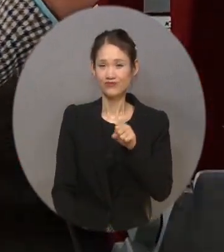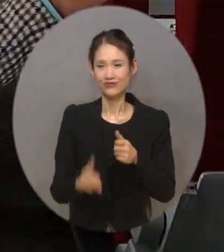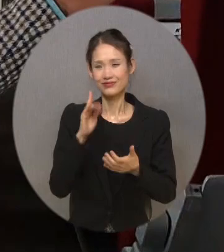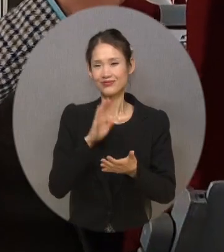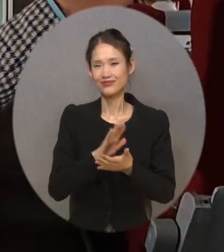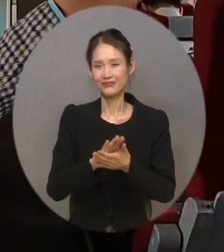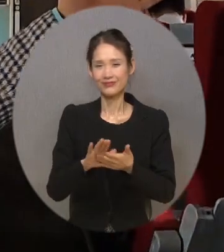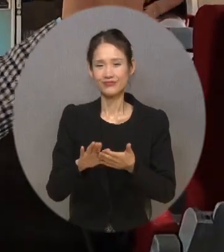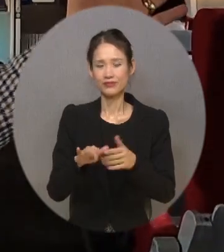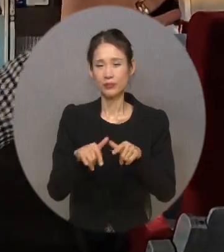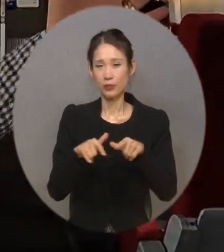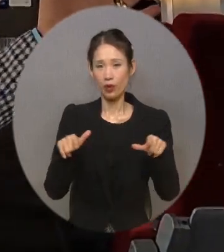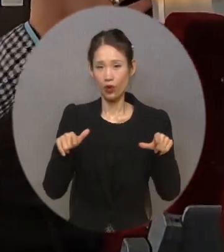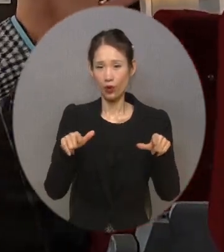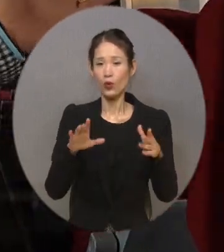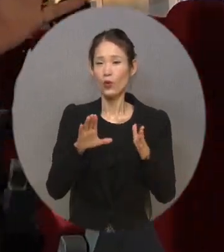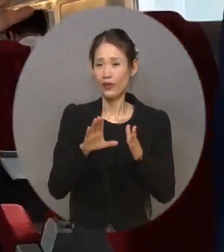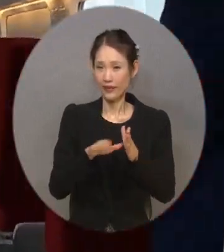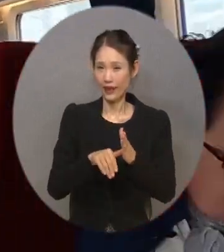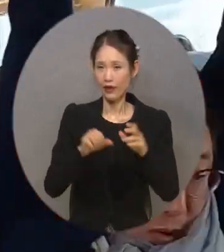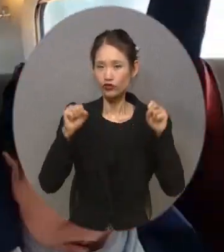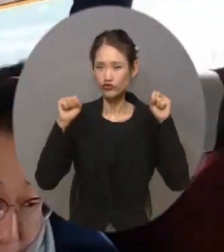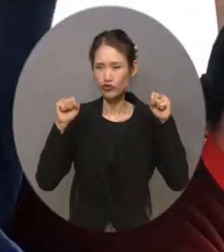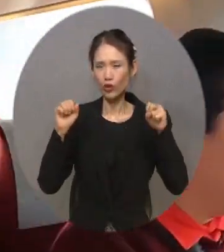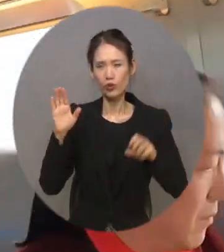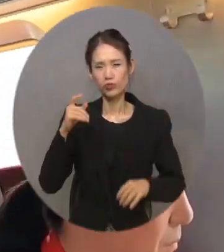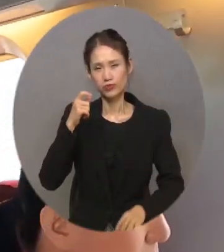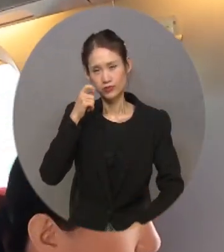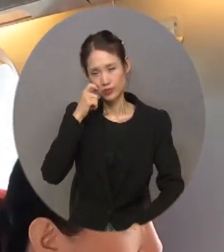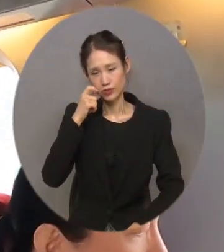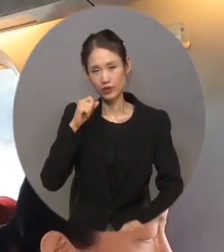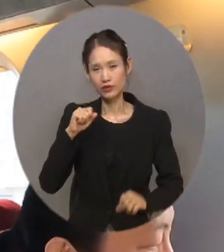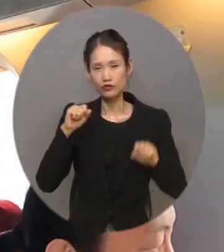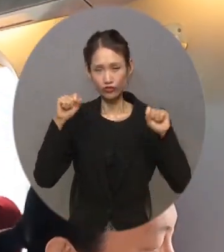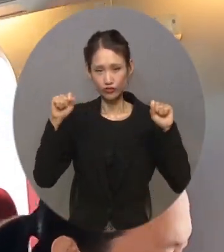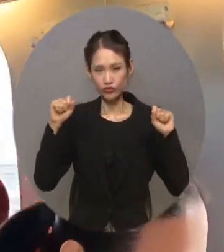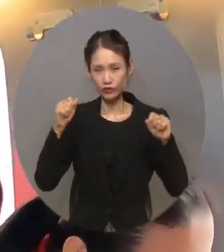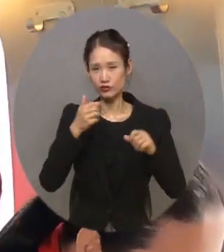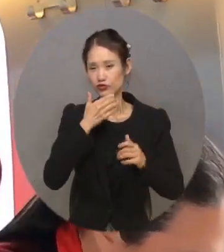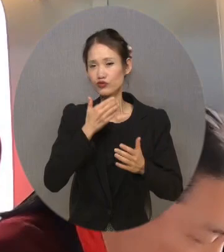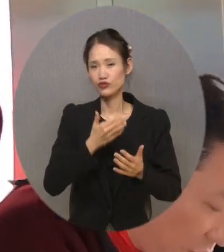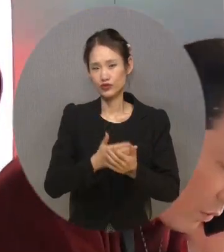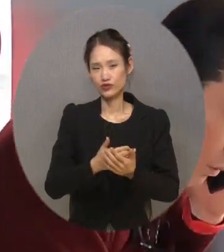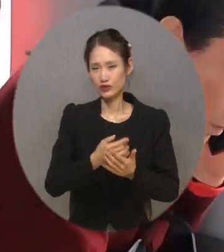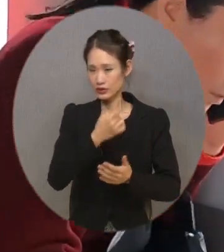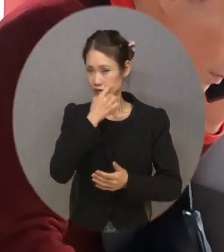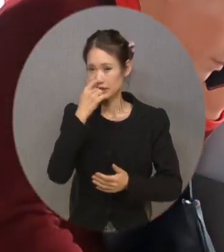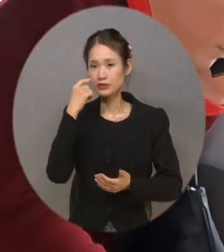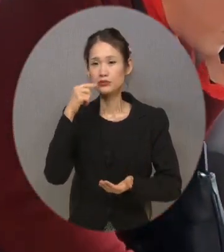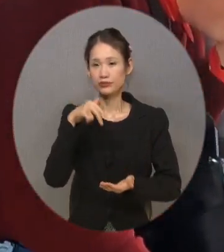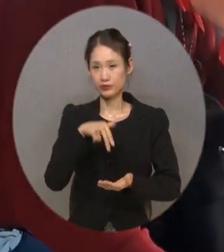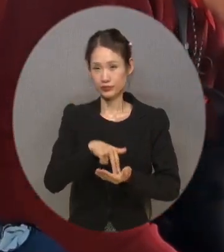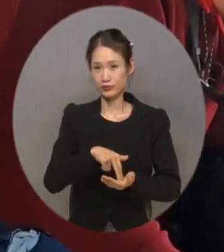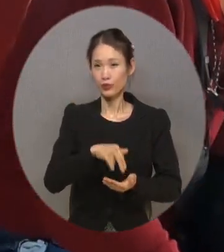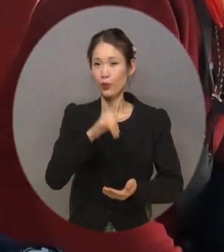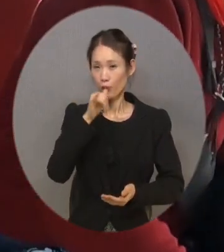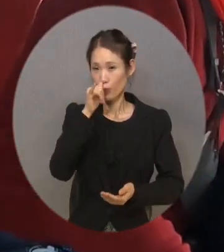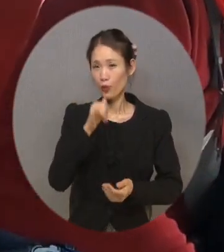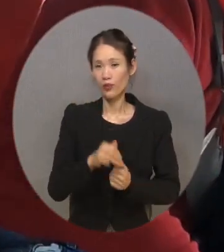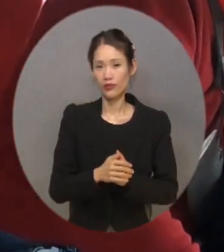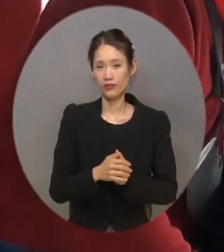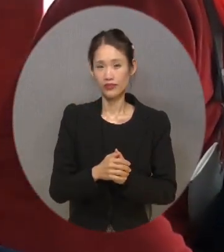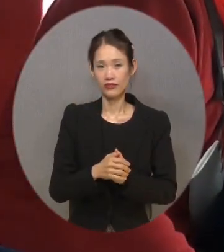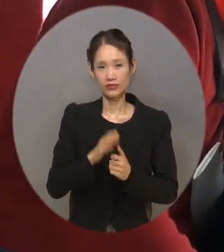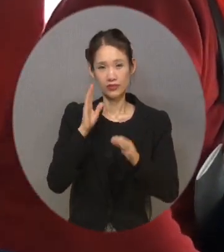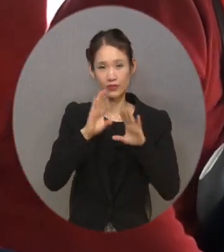우리가 평상시 운동을 막 못하지만 스트레칭이 얼마나 중요한지는 입증이 되고 있어. 보세요. 하늘로 이렇게 찌르는